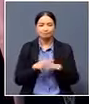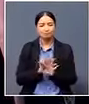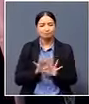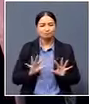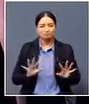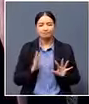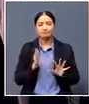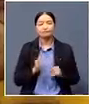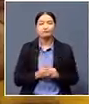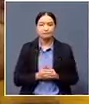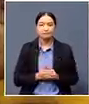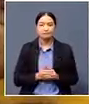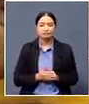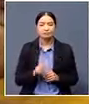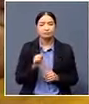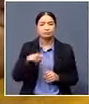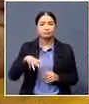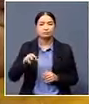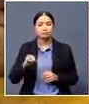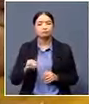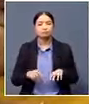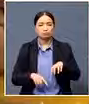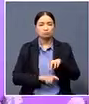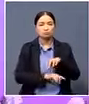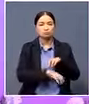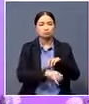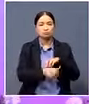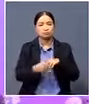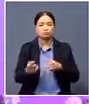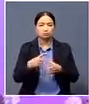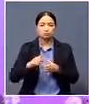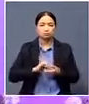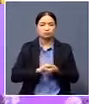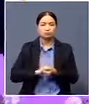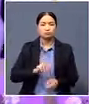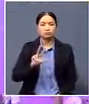านสำหรับเครือข่ายอพม.ปัจจุบันมีสมาชิกรวมทั้งสิ้น